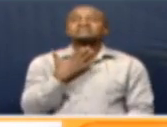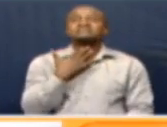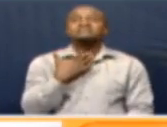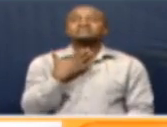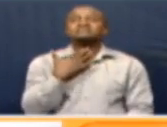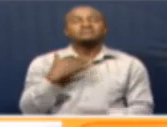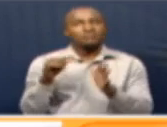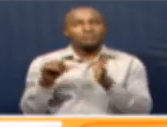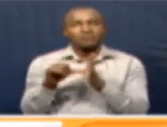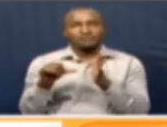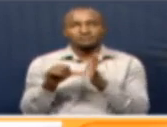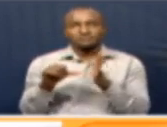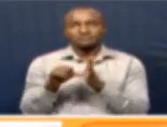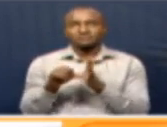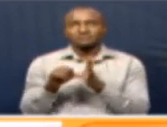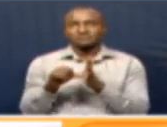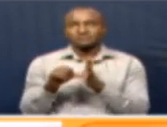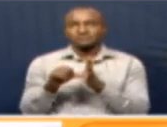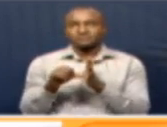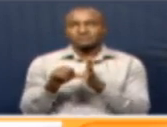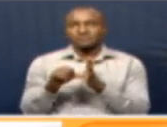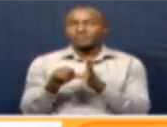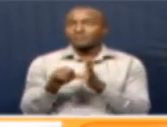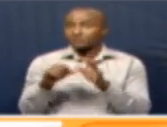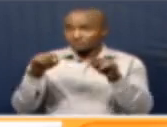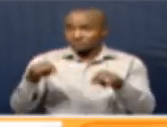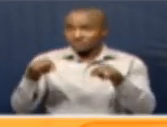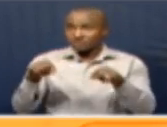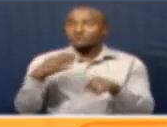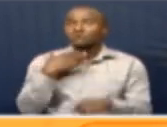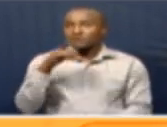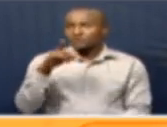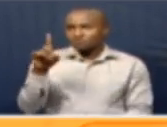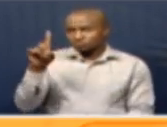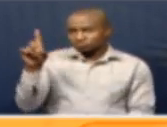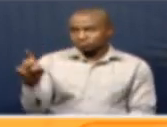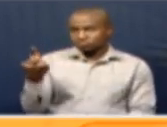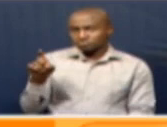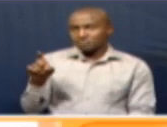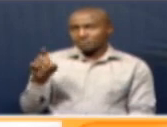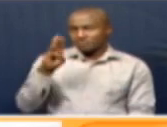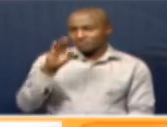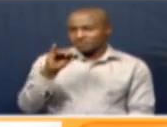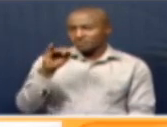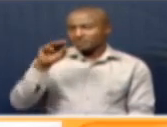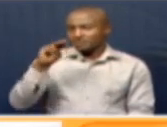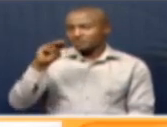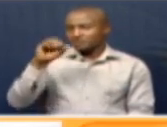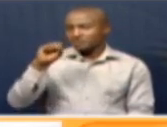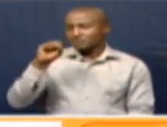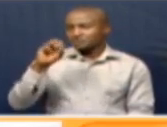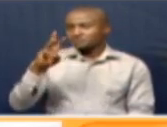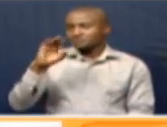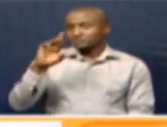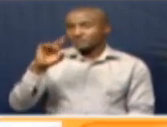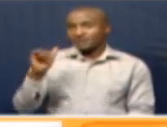kidogo zimeniandama. Lakini jioni ya leo tulikuwa tunataka umuulize Bi Msafwari maswali. Na japo sitaweza kusoma baadhi ya jumbe zenu ambazo